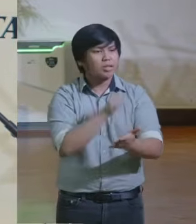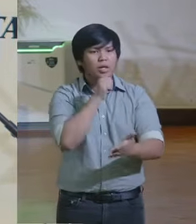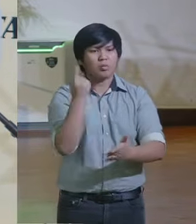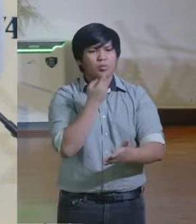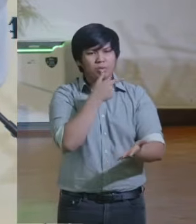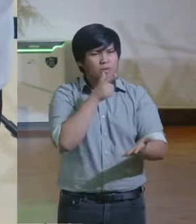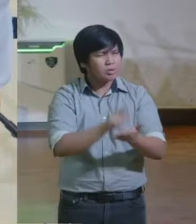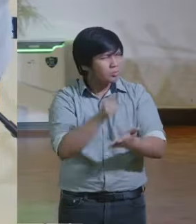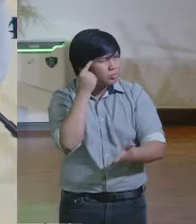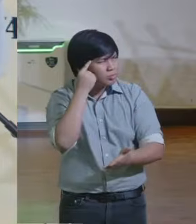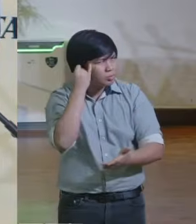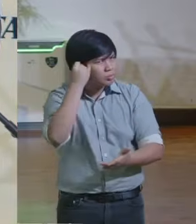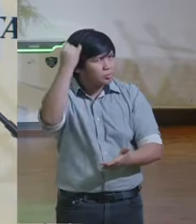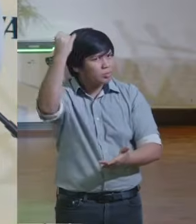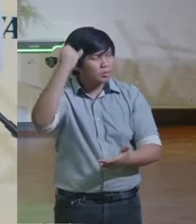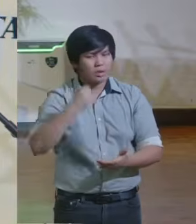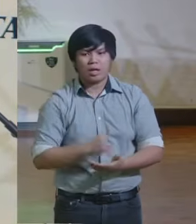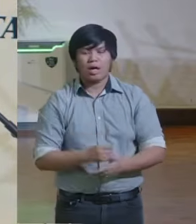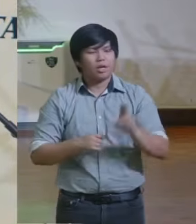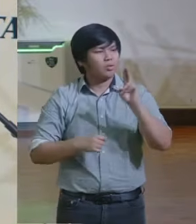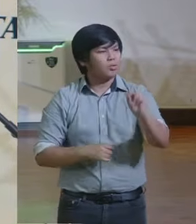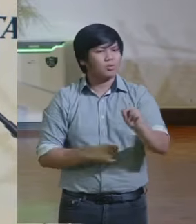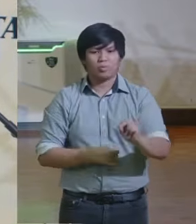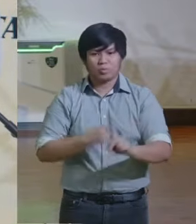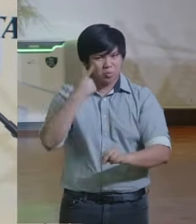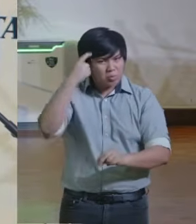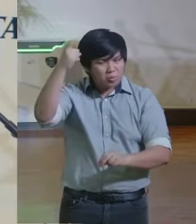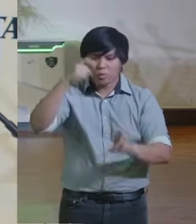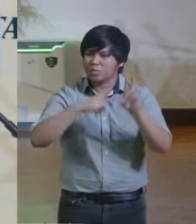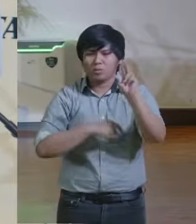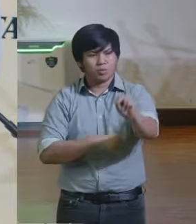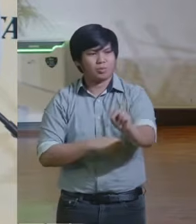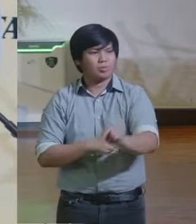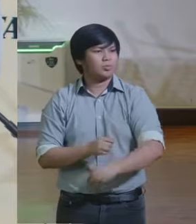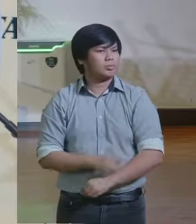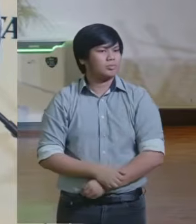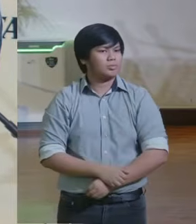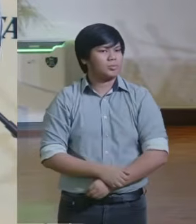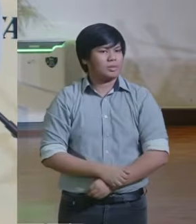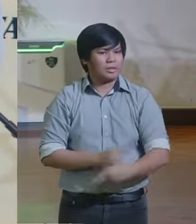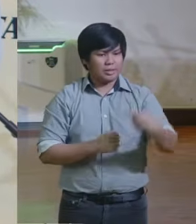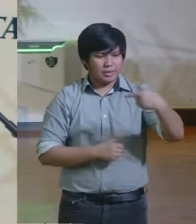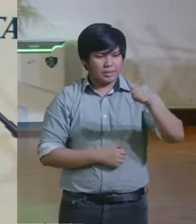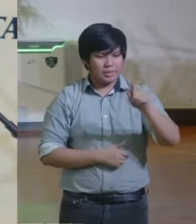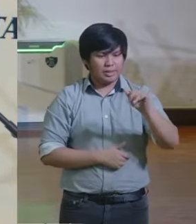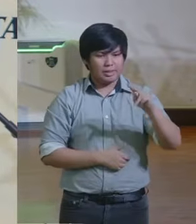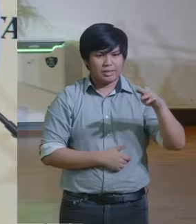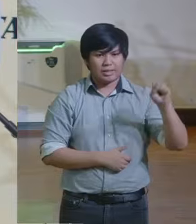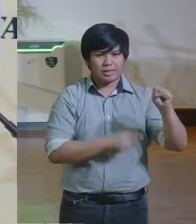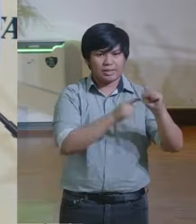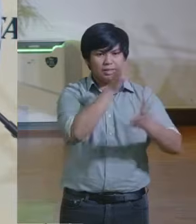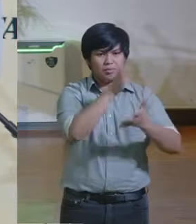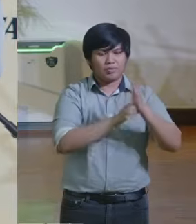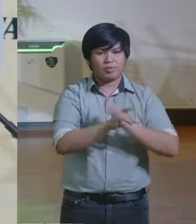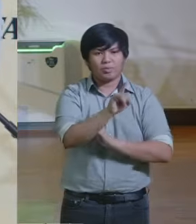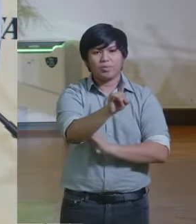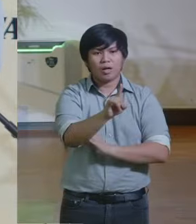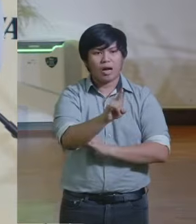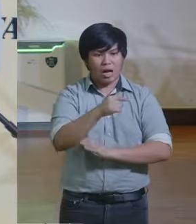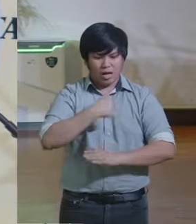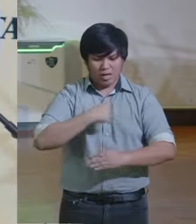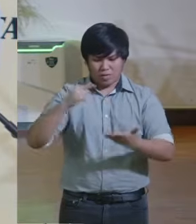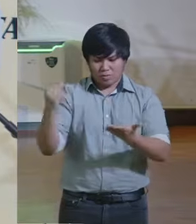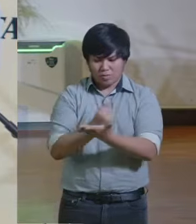lang galing sa isang tao, galing sa Diyos. Galatians 1:11-12. For I would have you know, brothers, that the